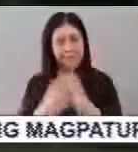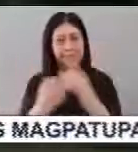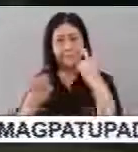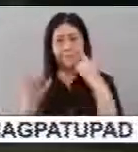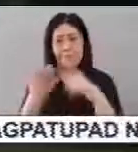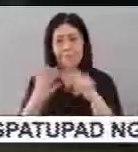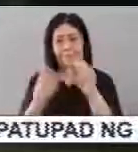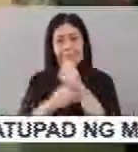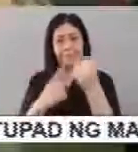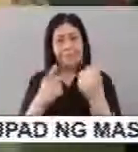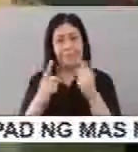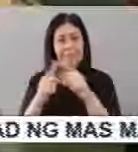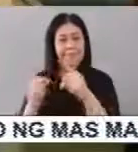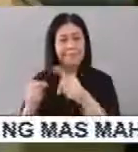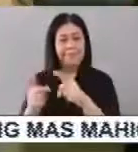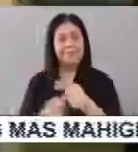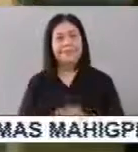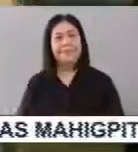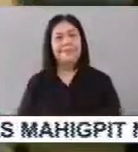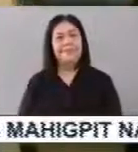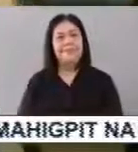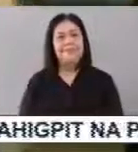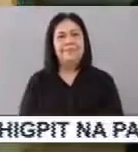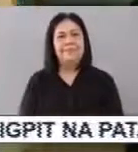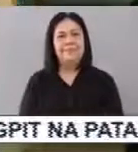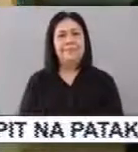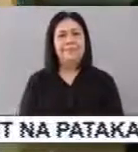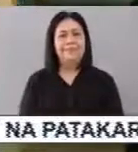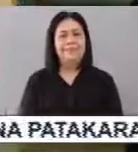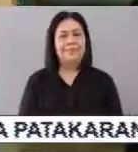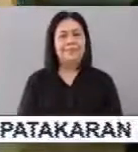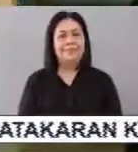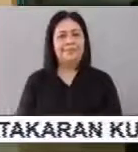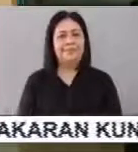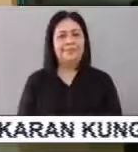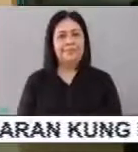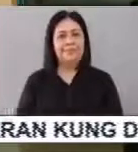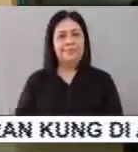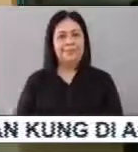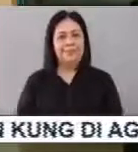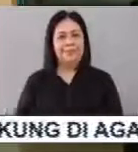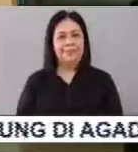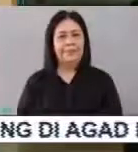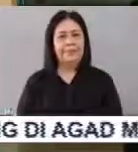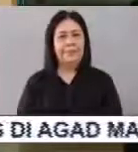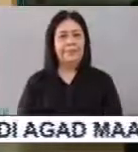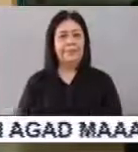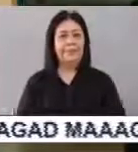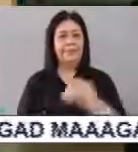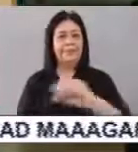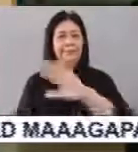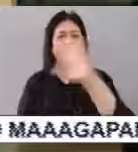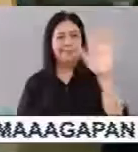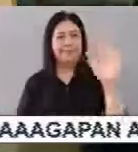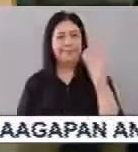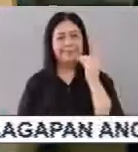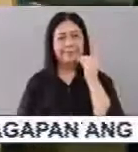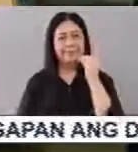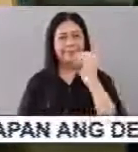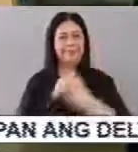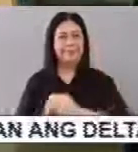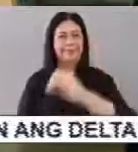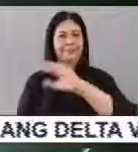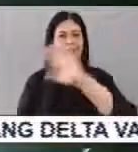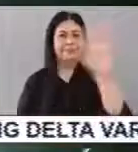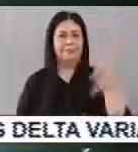mga maliliit pang mga anak. Dahil punuan na sa loob ng mosque ay sa labas na lamang nanalangin at naglatag ng prayer carpet